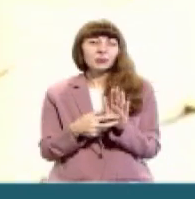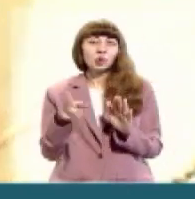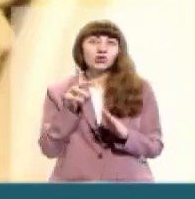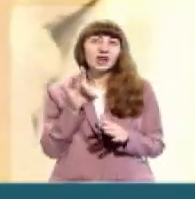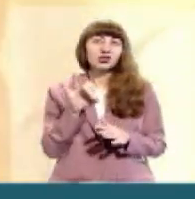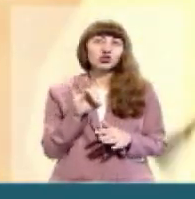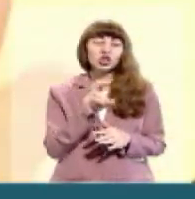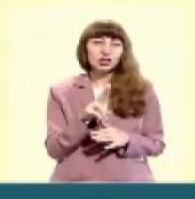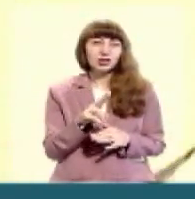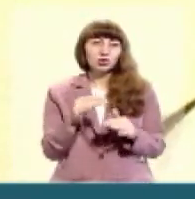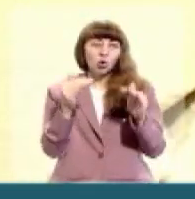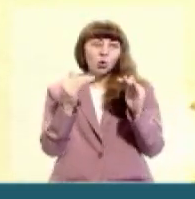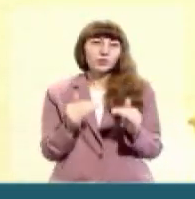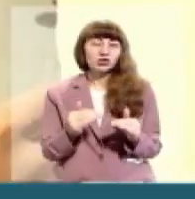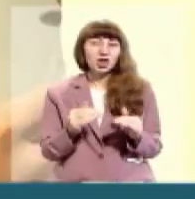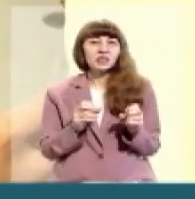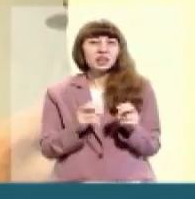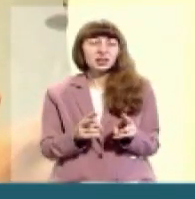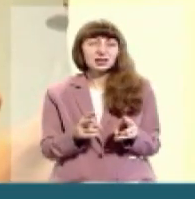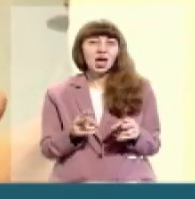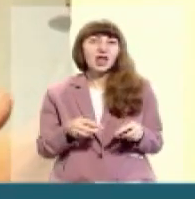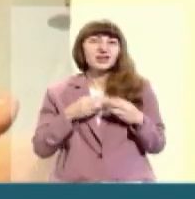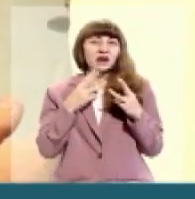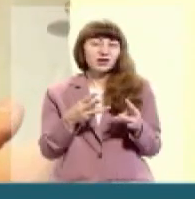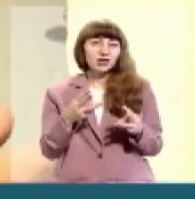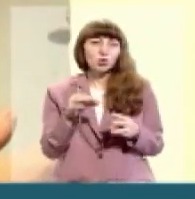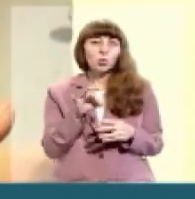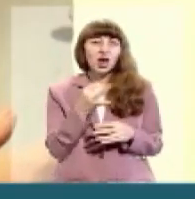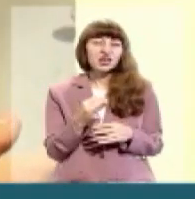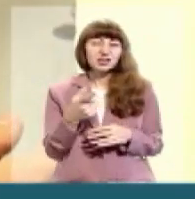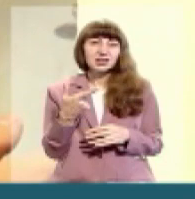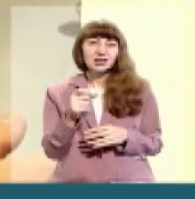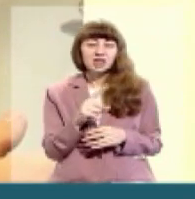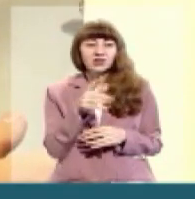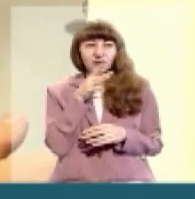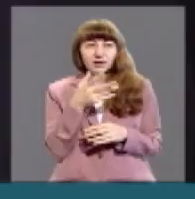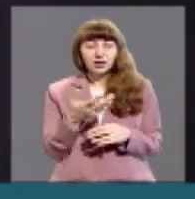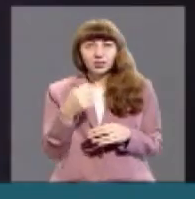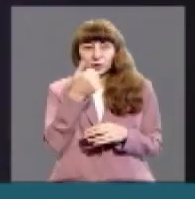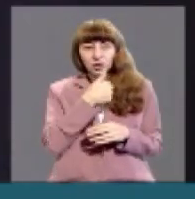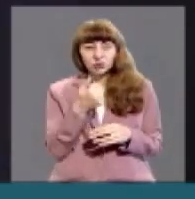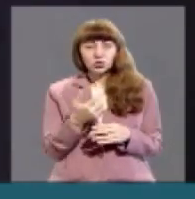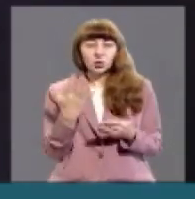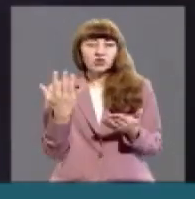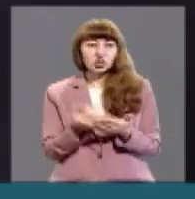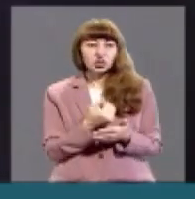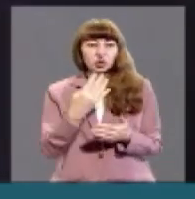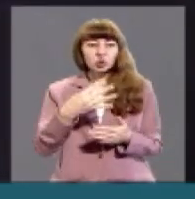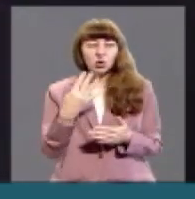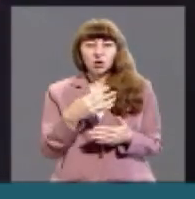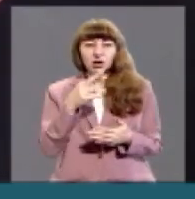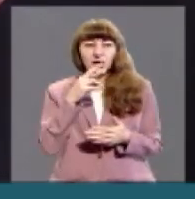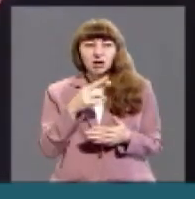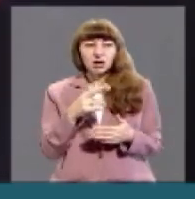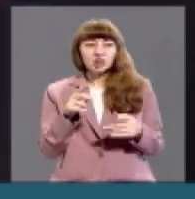қаупін азайтатын 4800 үске жоқ дачи орнатқан. Ал осы жылы үй-үйді аралап тексеру барысында ақауы бар 40